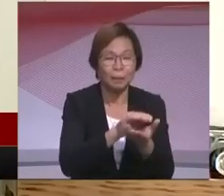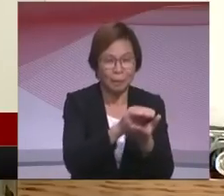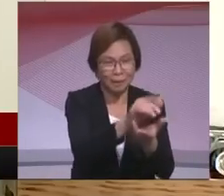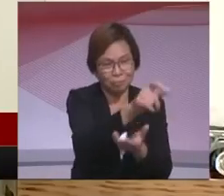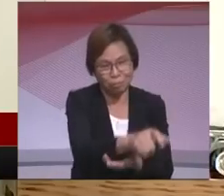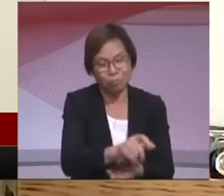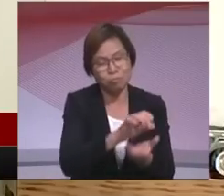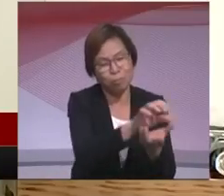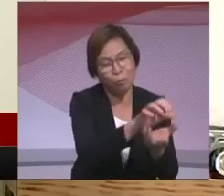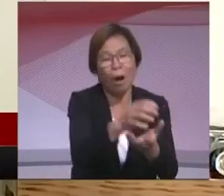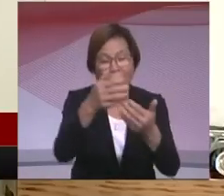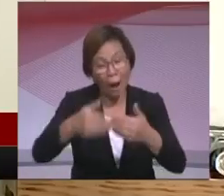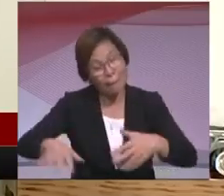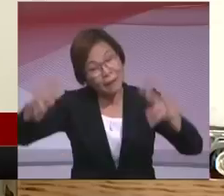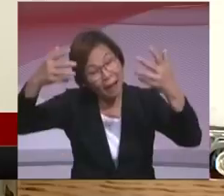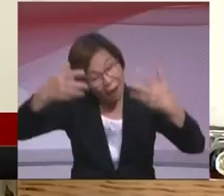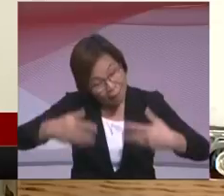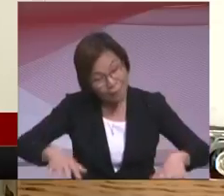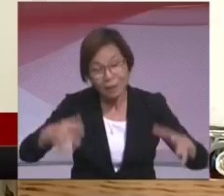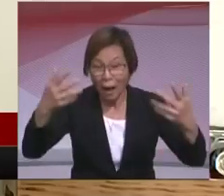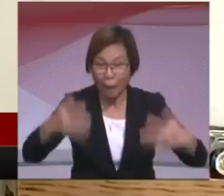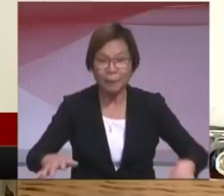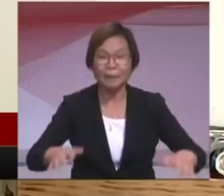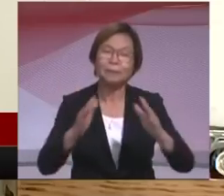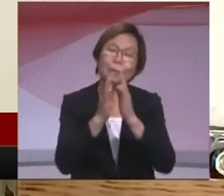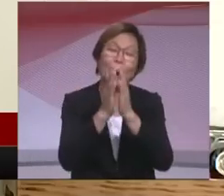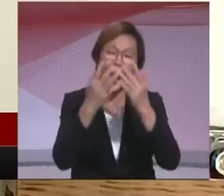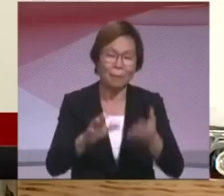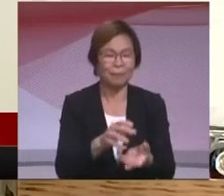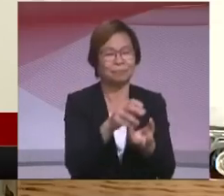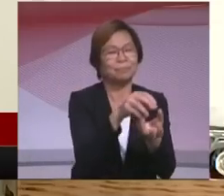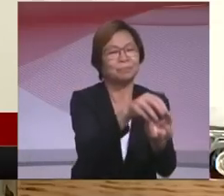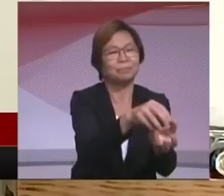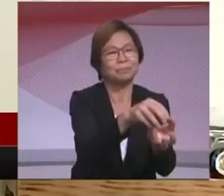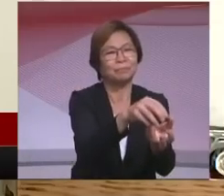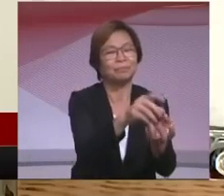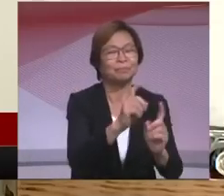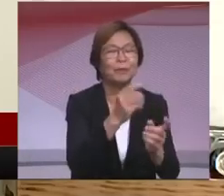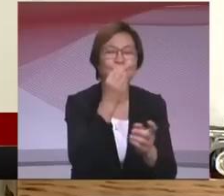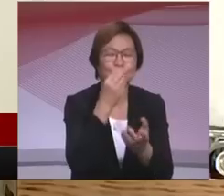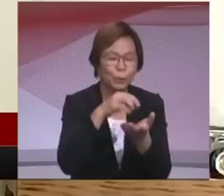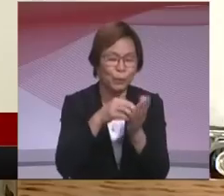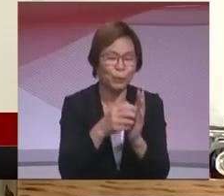bersurai, seletah, iaitu setelah selesai upacara sembahyang boleh dibagikan